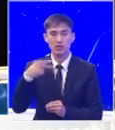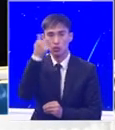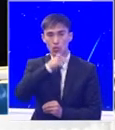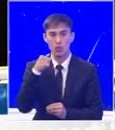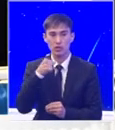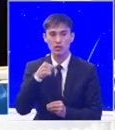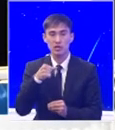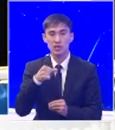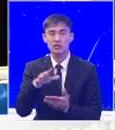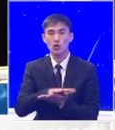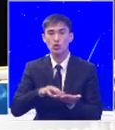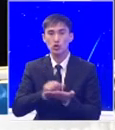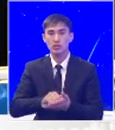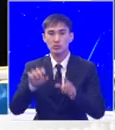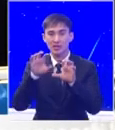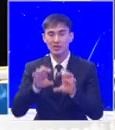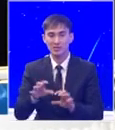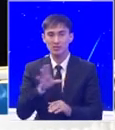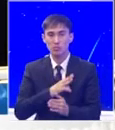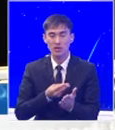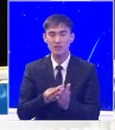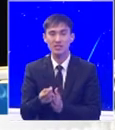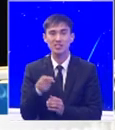с нарушением законодательства было выделено